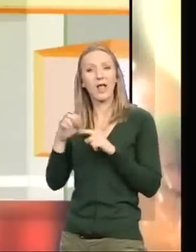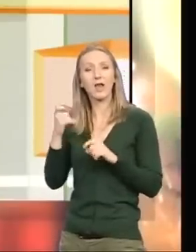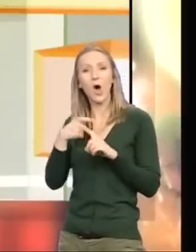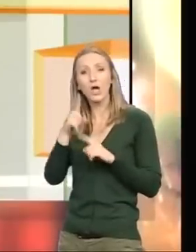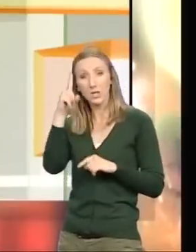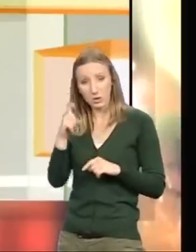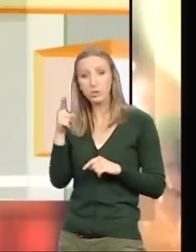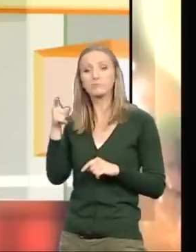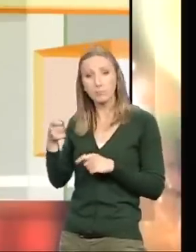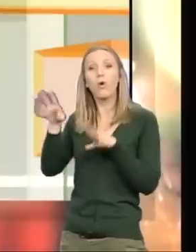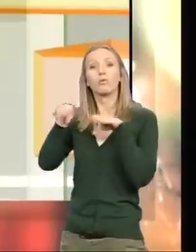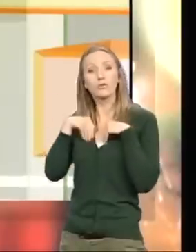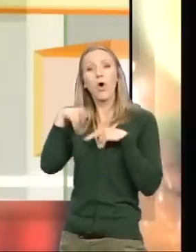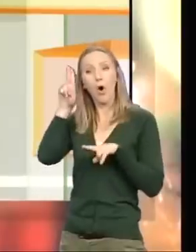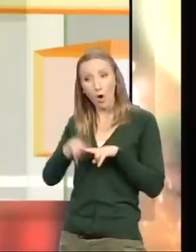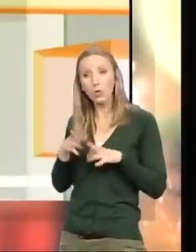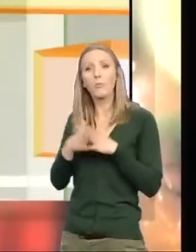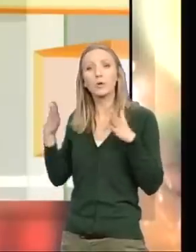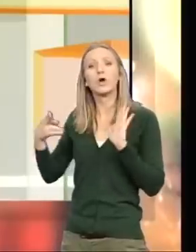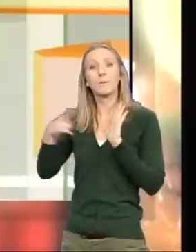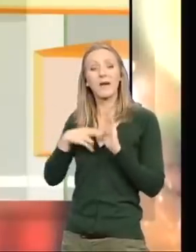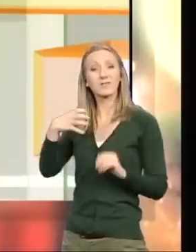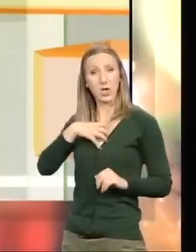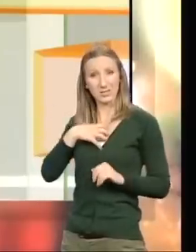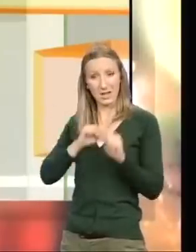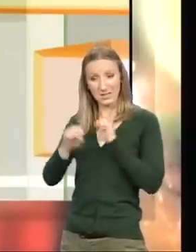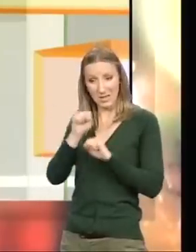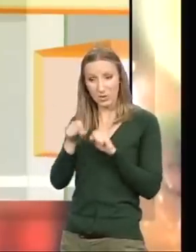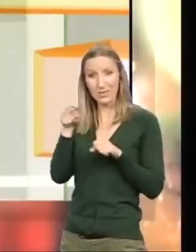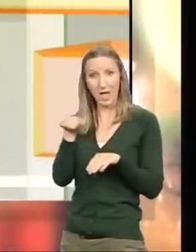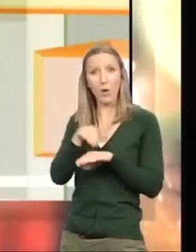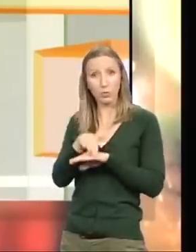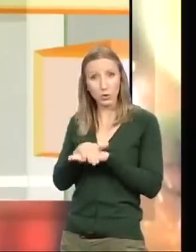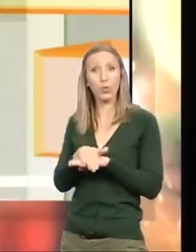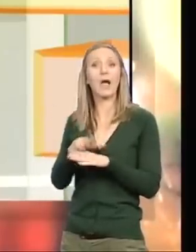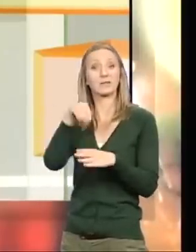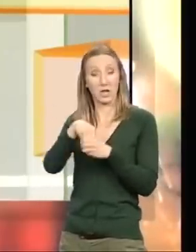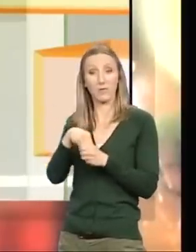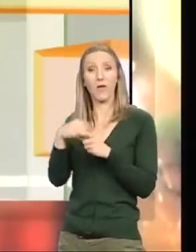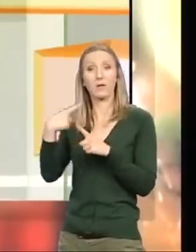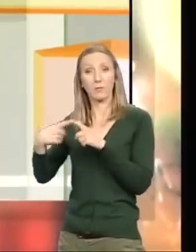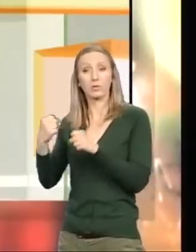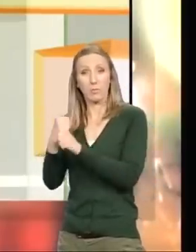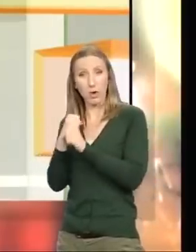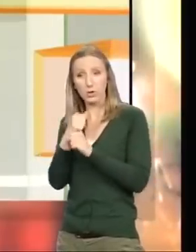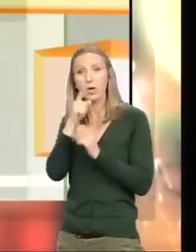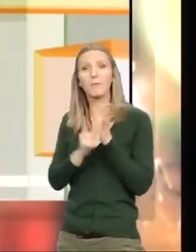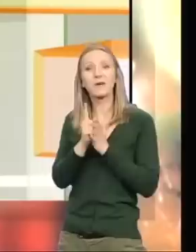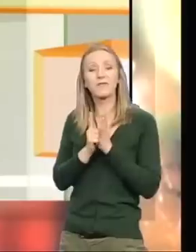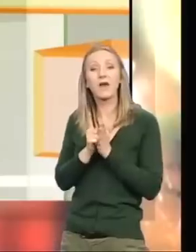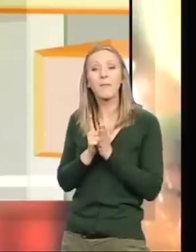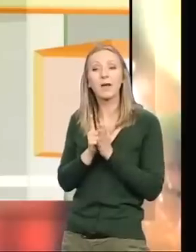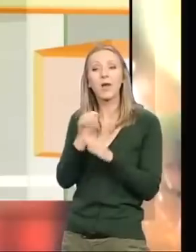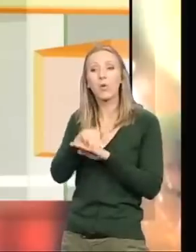odluku iz proširenih prava socijalne zaštite i prosto je ta usluga o stanovanju uz podršku i privremena usluga za deca u